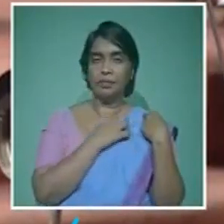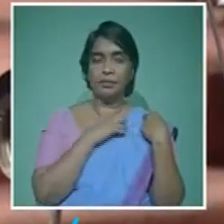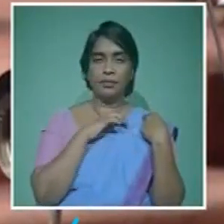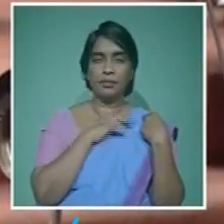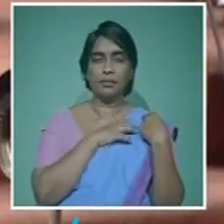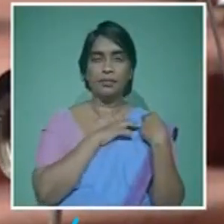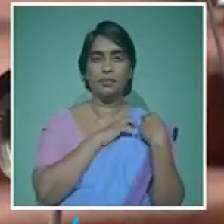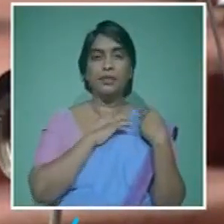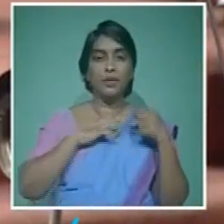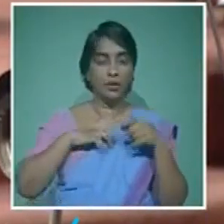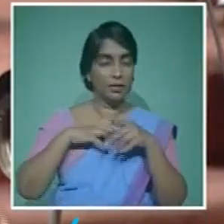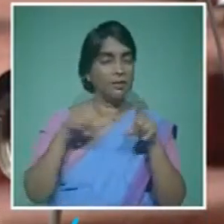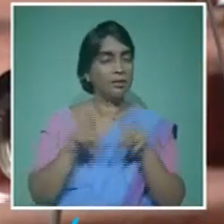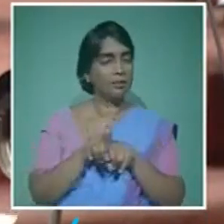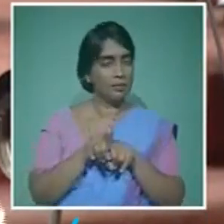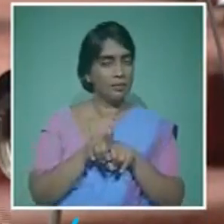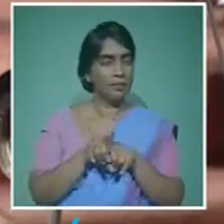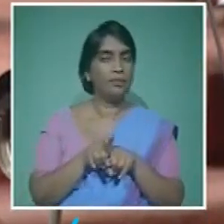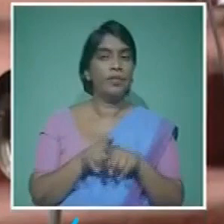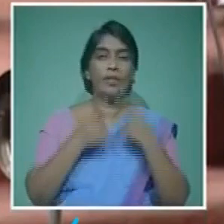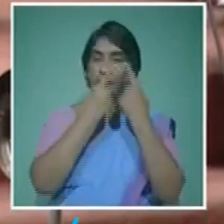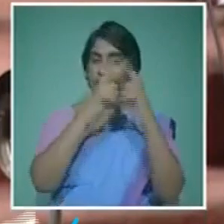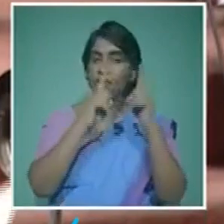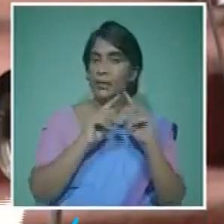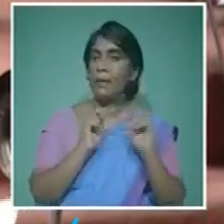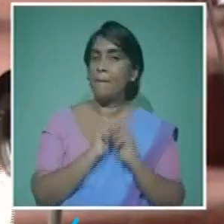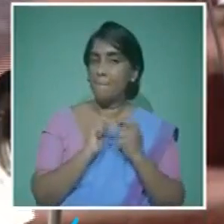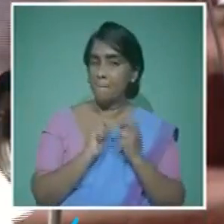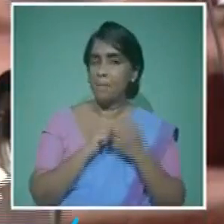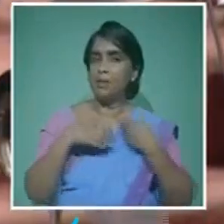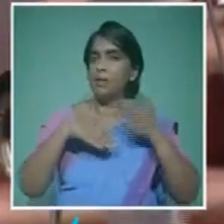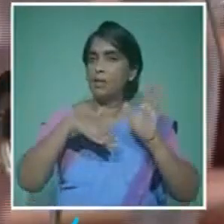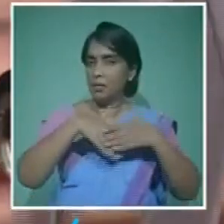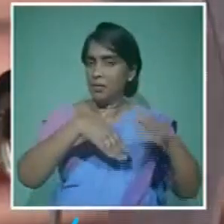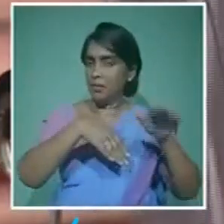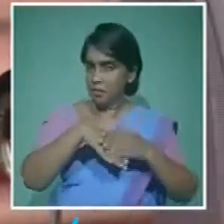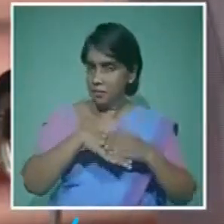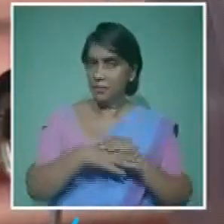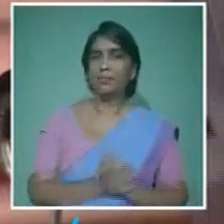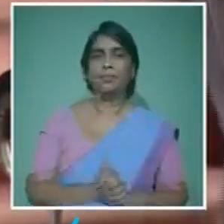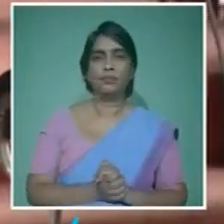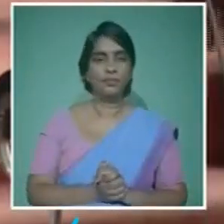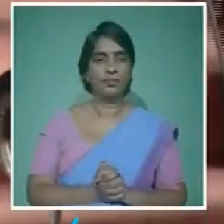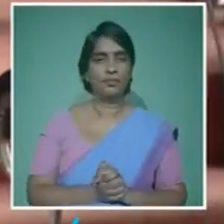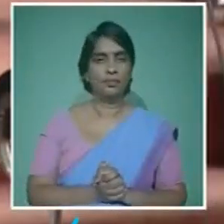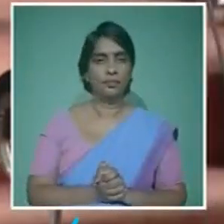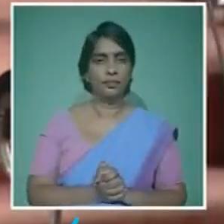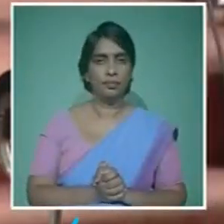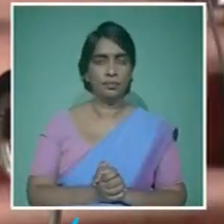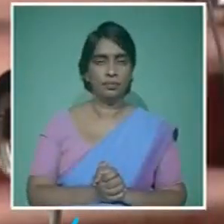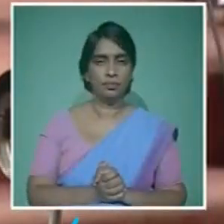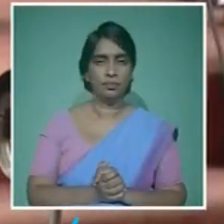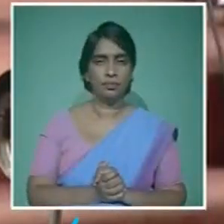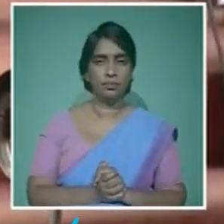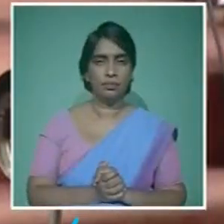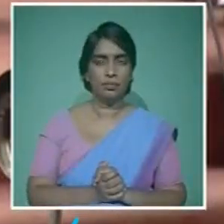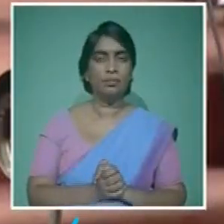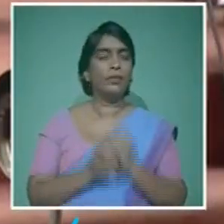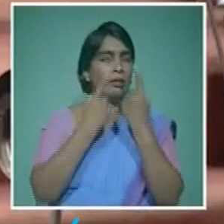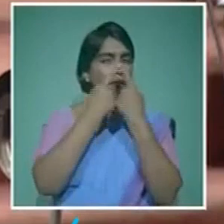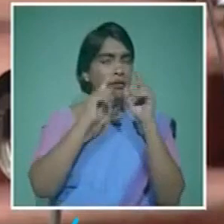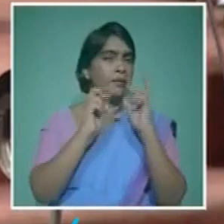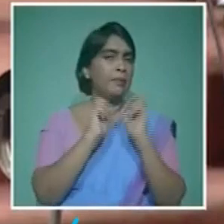இதே போல பல பிரச்சனைகளை நாங்கள் முகம் கொடுக்கின்றோம். பல பிரச்சனைகள்